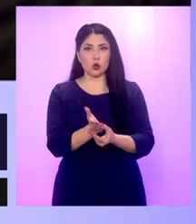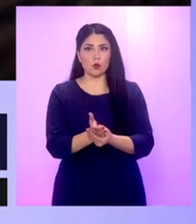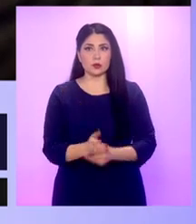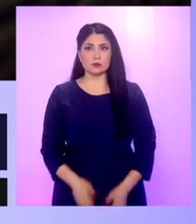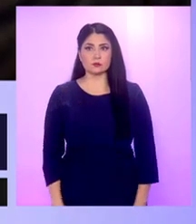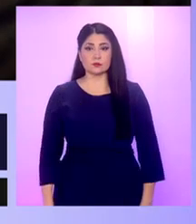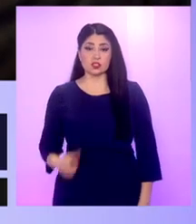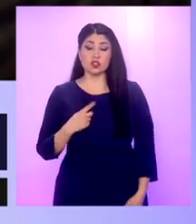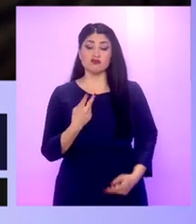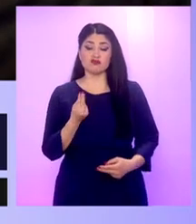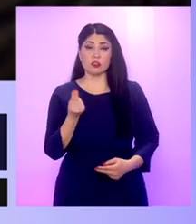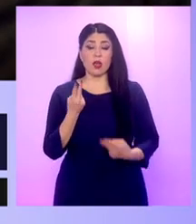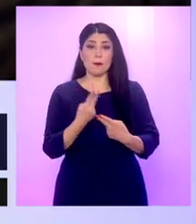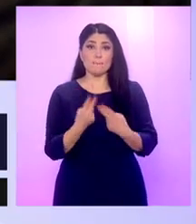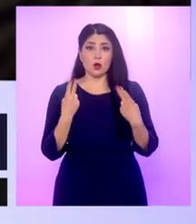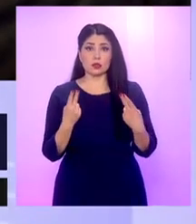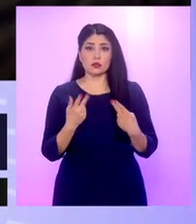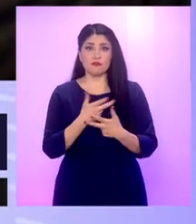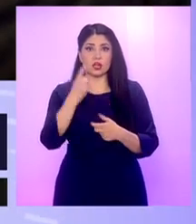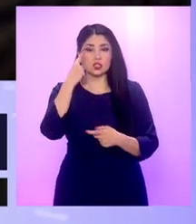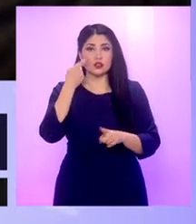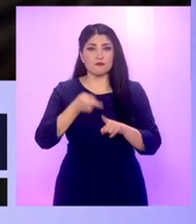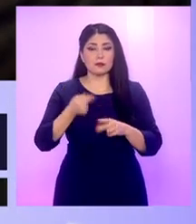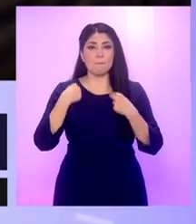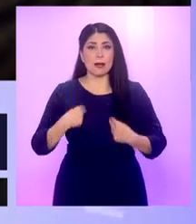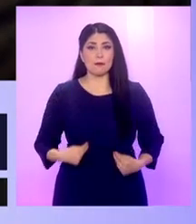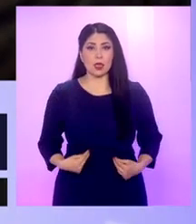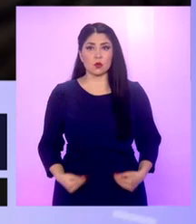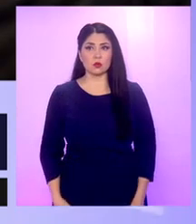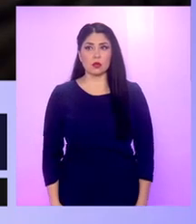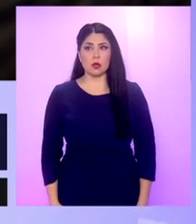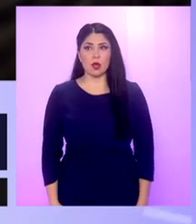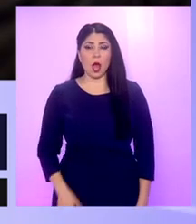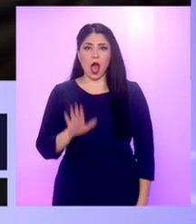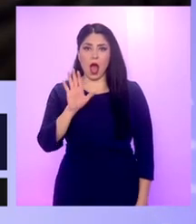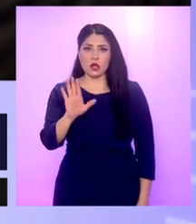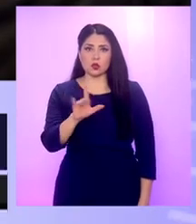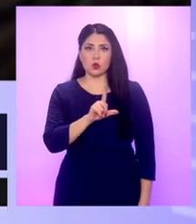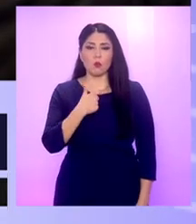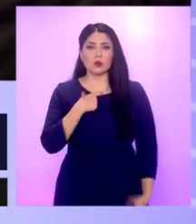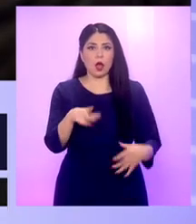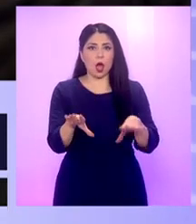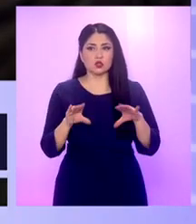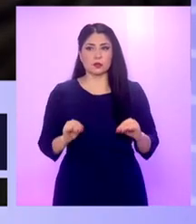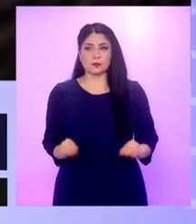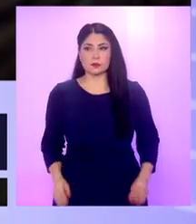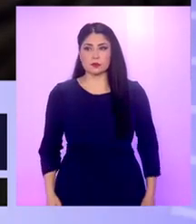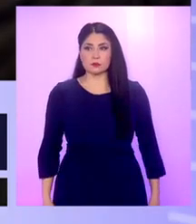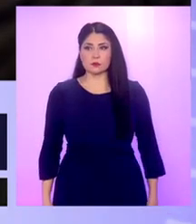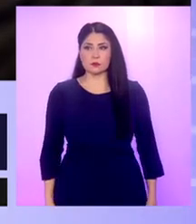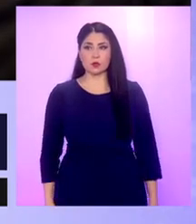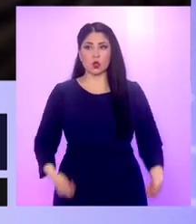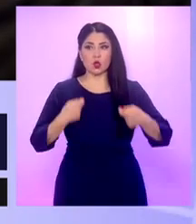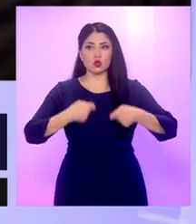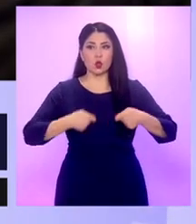o chestiune esențială, fără să știe de el premierul. Așa ceva nu poate fi acceptat, adică domnul